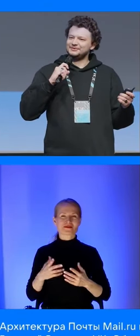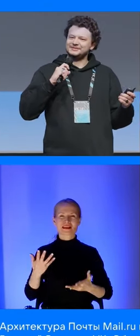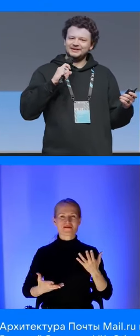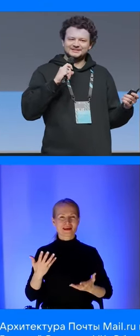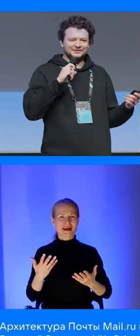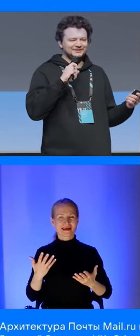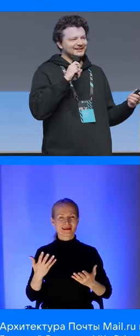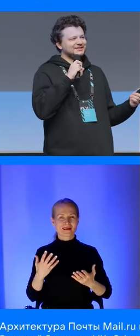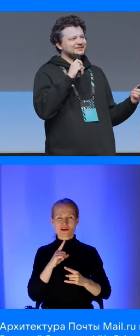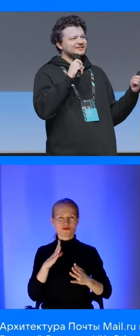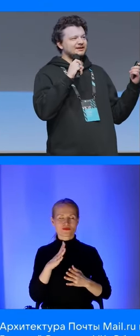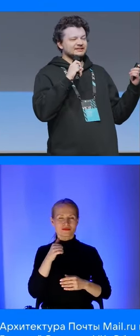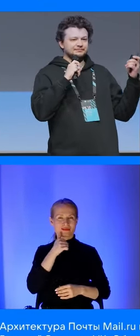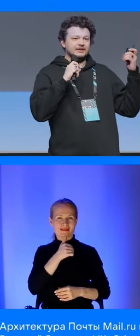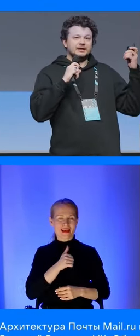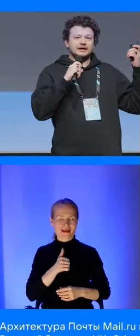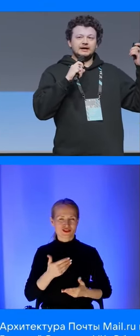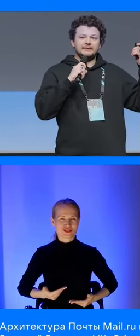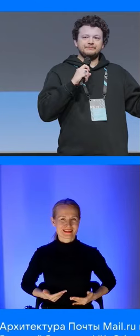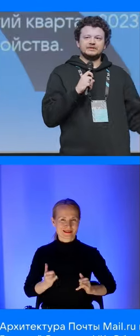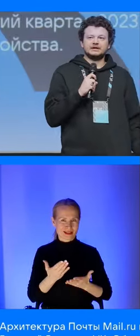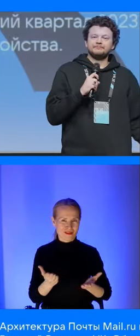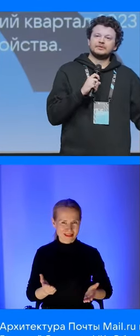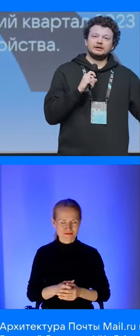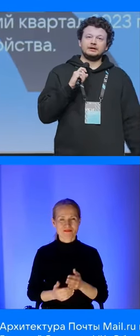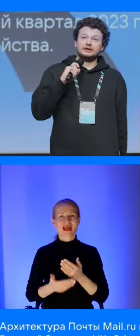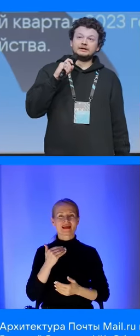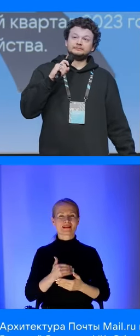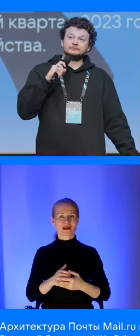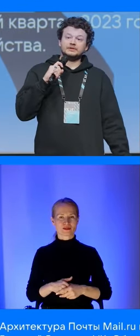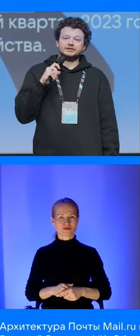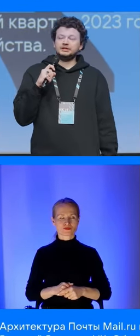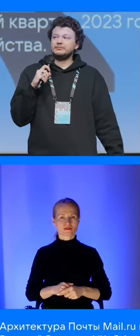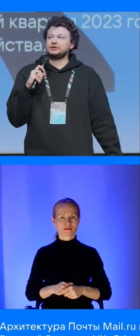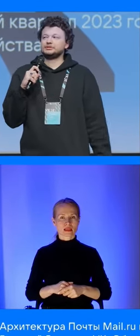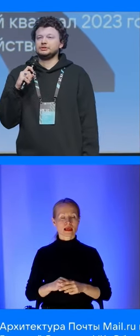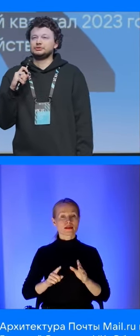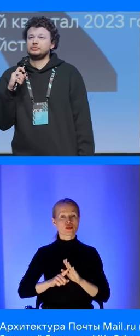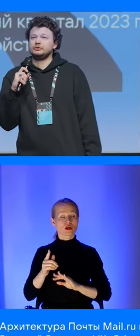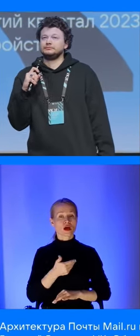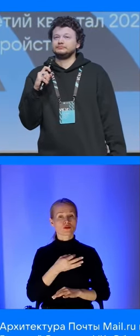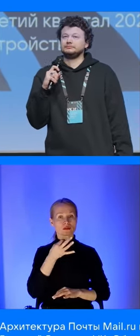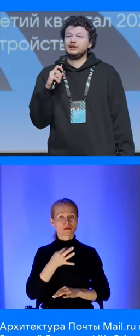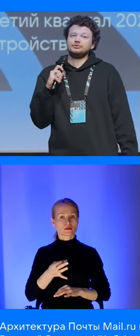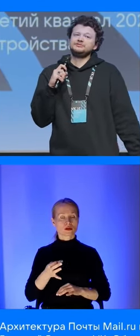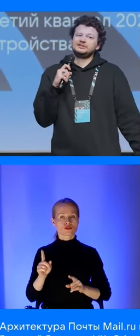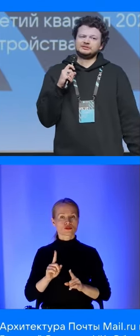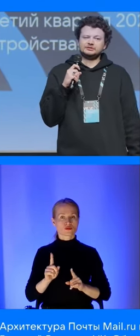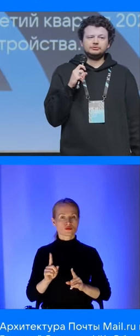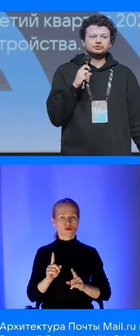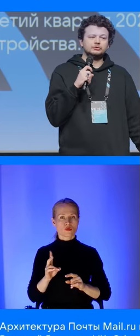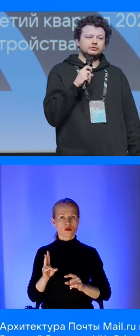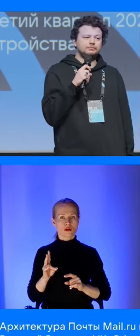которое, наверное, не будет являться какой-то тайной жизни для вас. Итак, для начала хочу сказать, что далеко не